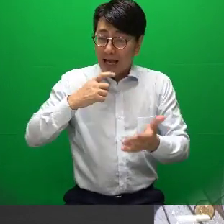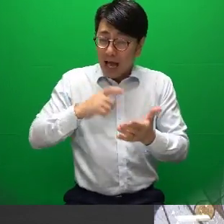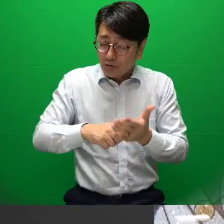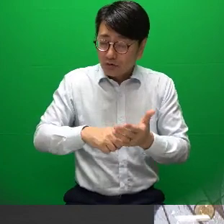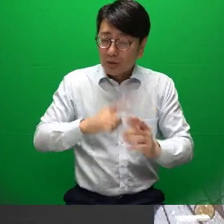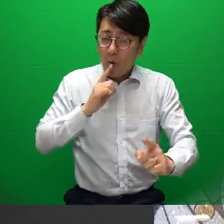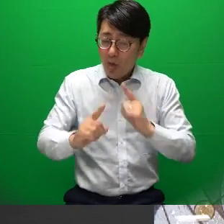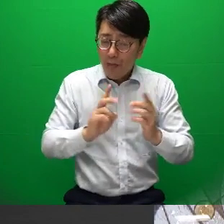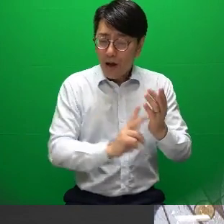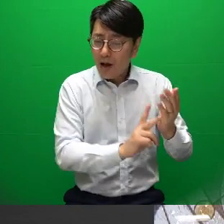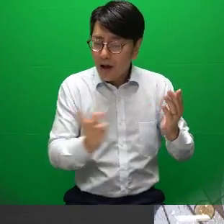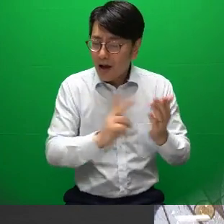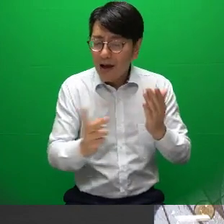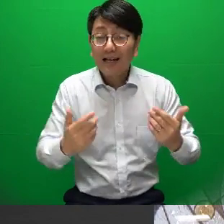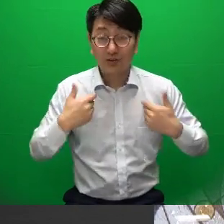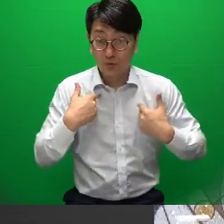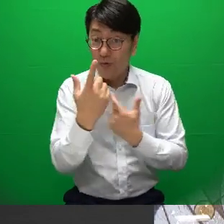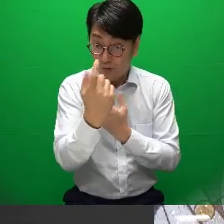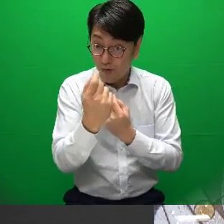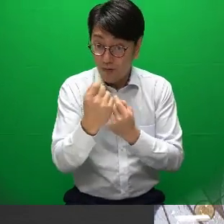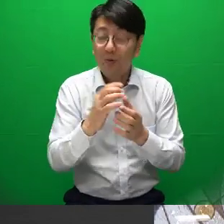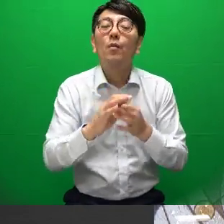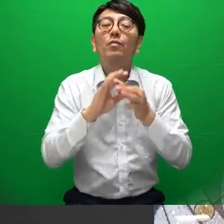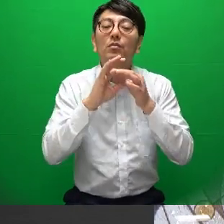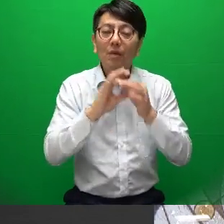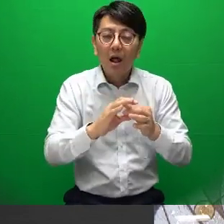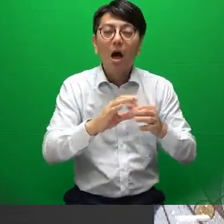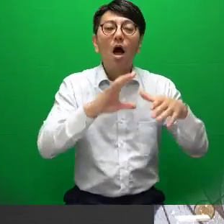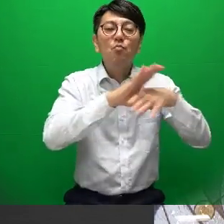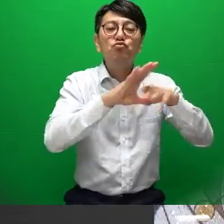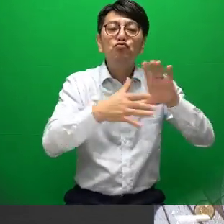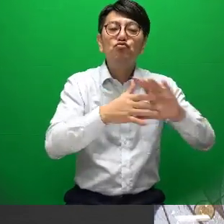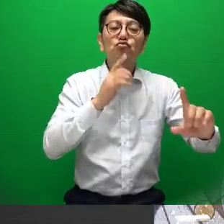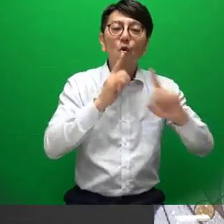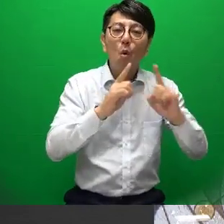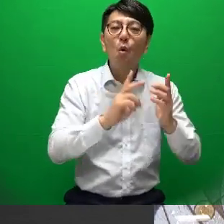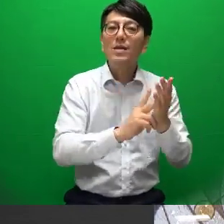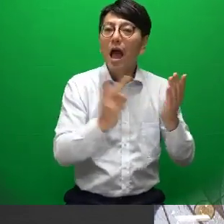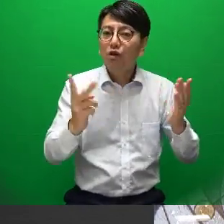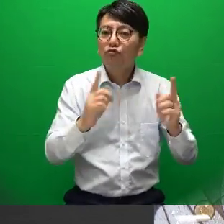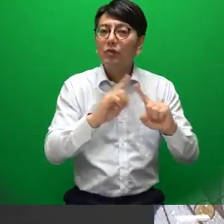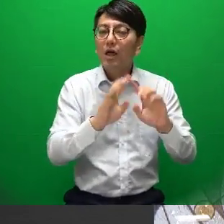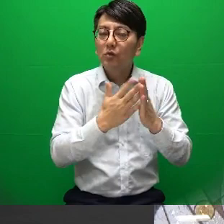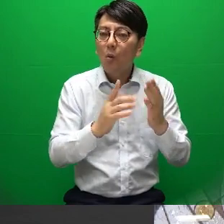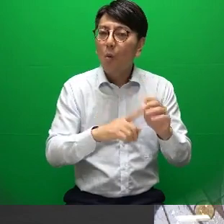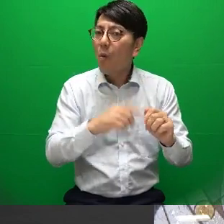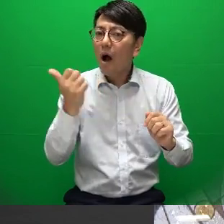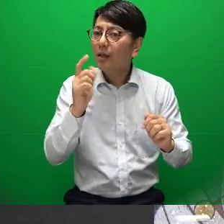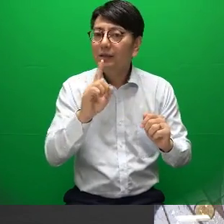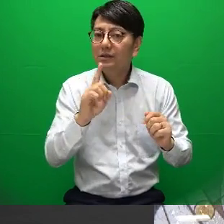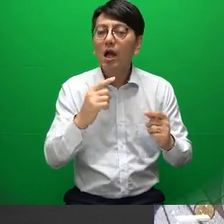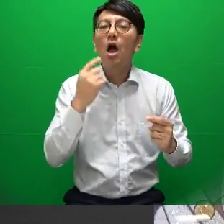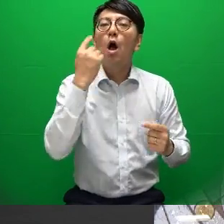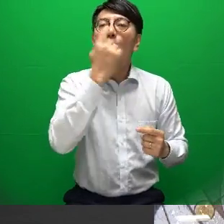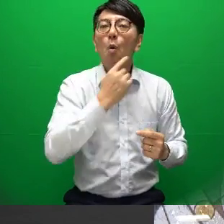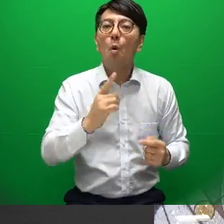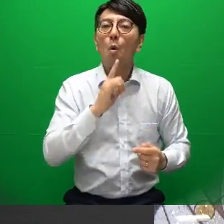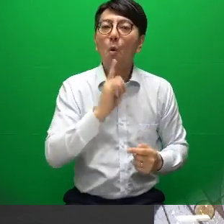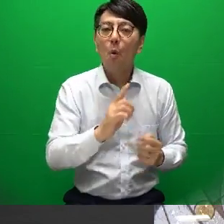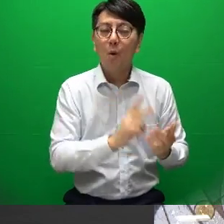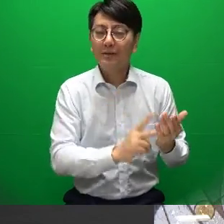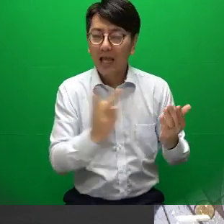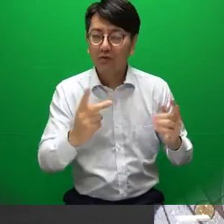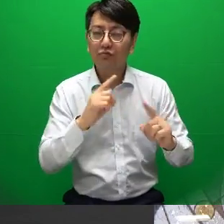直す必要があるわけですですから文語訳聖書以外に日本語聖書としては口語訳聖書とか